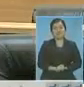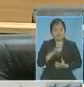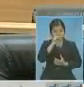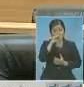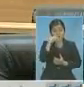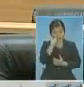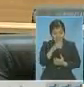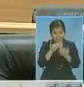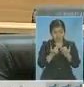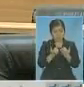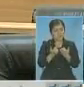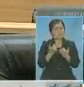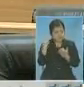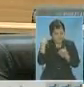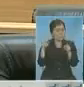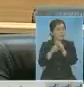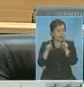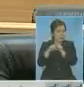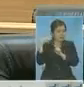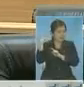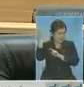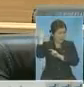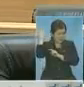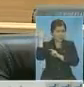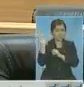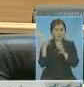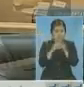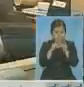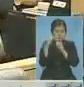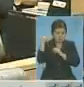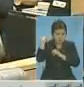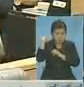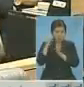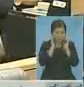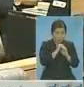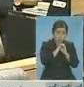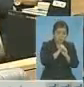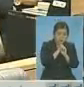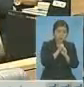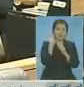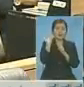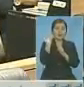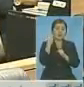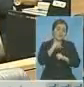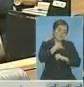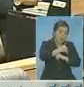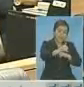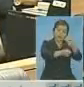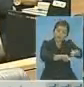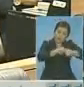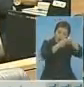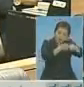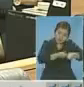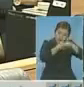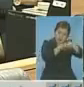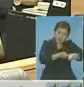ไปแล้วเนี่ยมันก็ยังมีมาอีกนะคะเมื่อไม่กี่วันนี้ก็มาอีกนี่คนแก่เนี่ยที่จะออกสวนทำงานเนี่ยในส